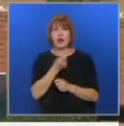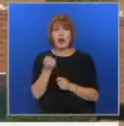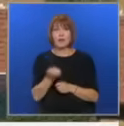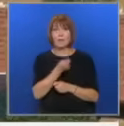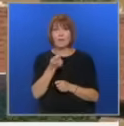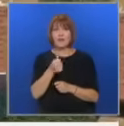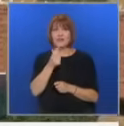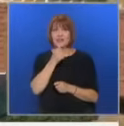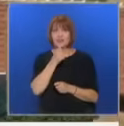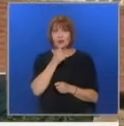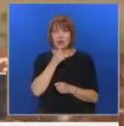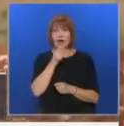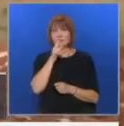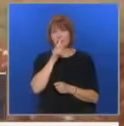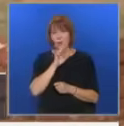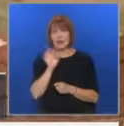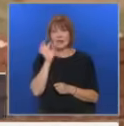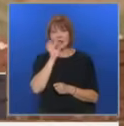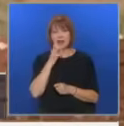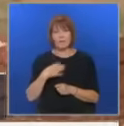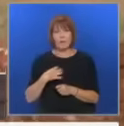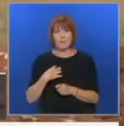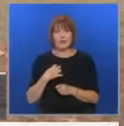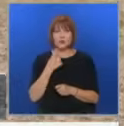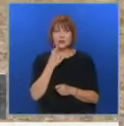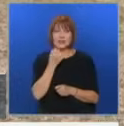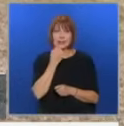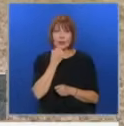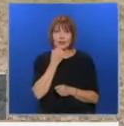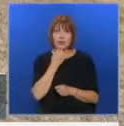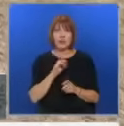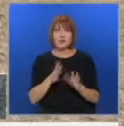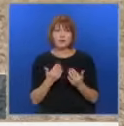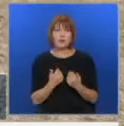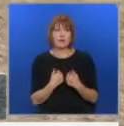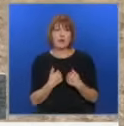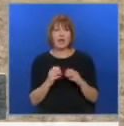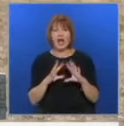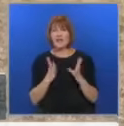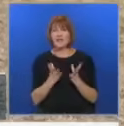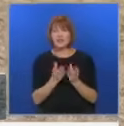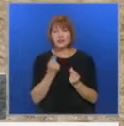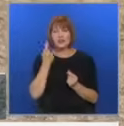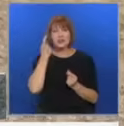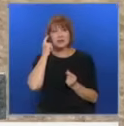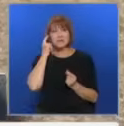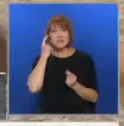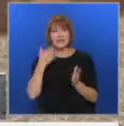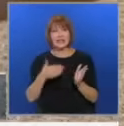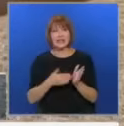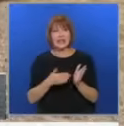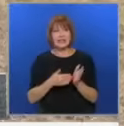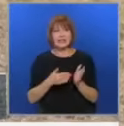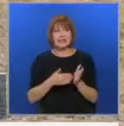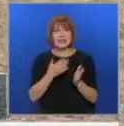си. Към момента няма опасност за селото. Според мен всичките си мислим, че заради тези батерии,